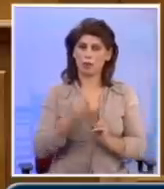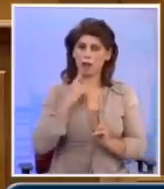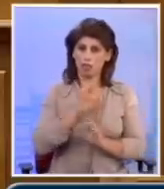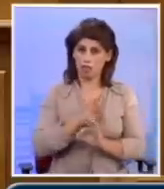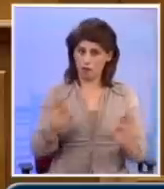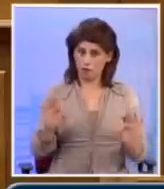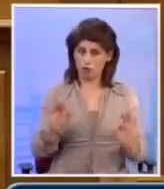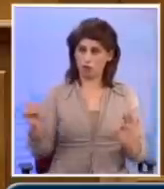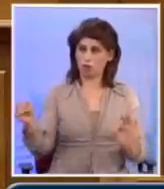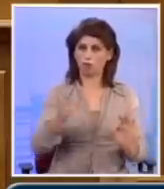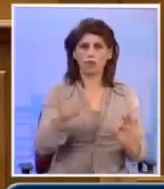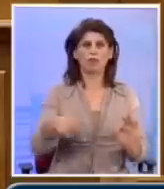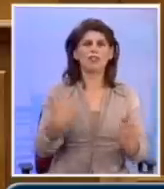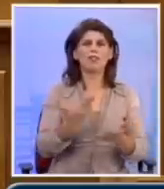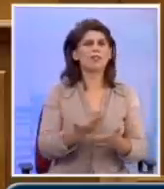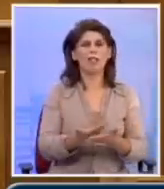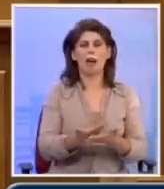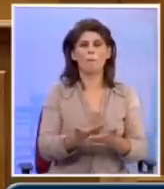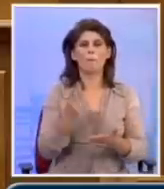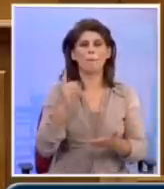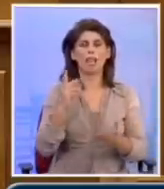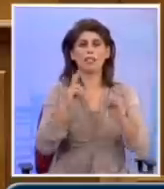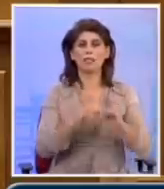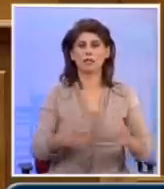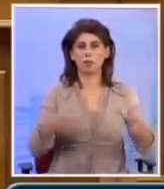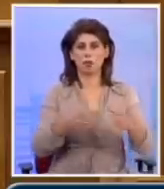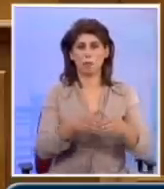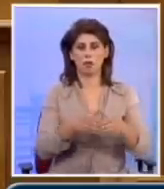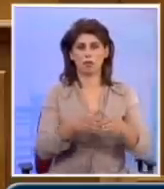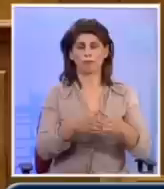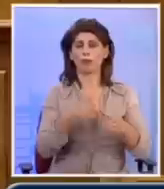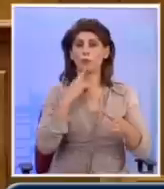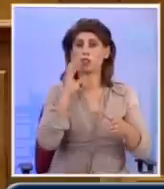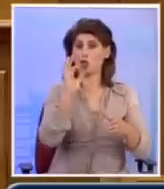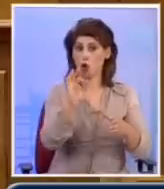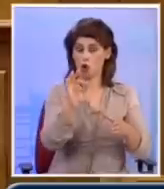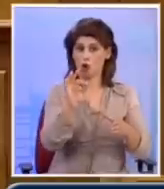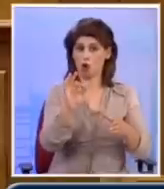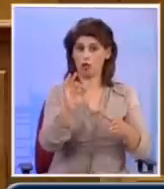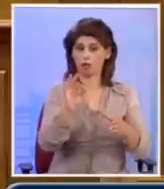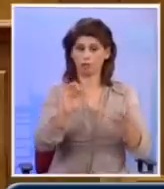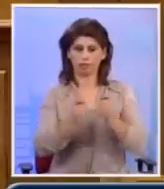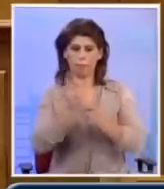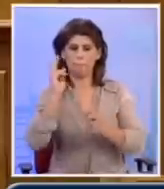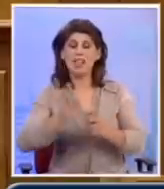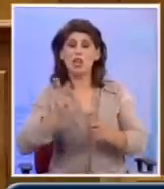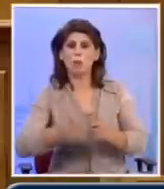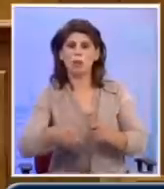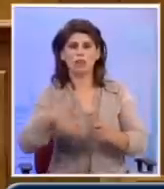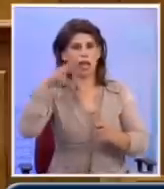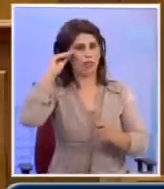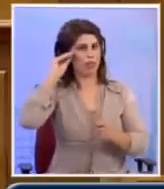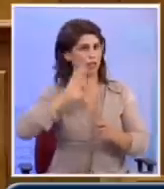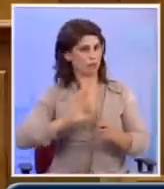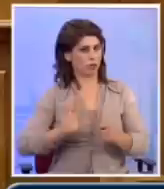διαβεβαιώσω. Εδώ δεν ζητάμε μία εξεταστική επιτροπή προκειμένου να ποινικοποιήσουμε αυτές τις